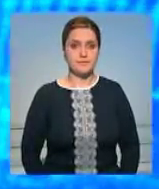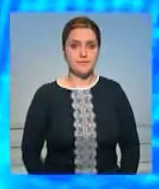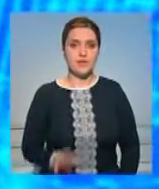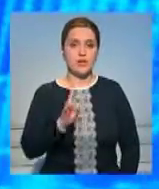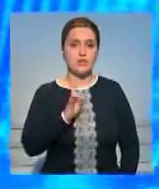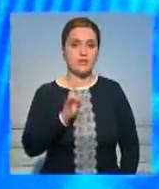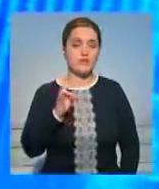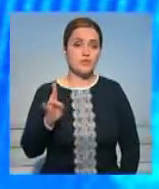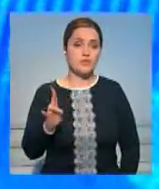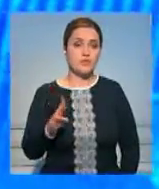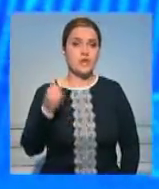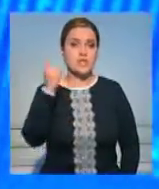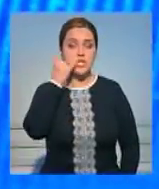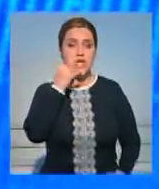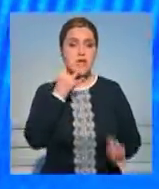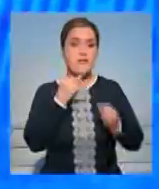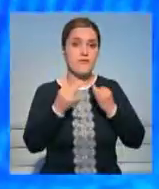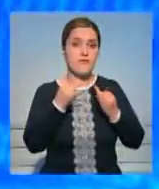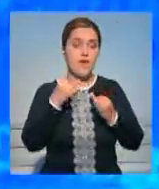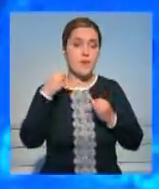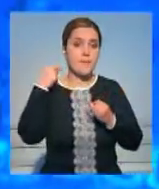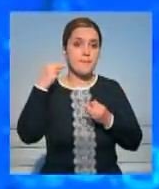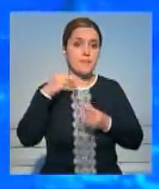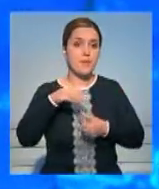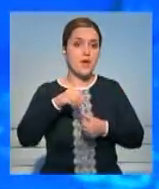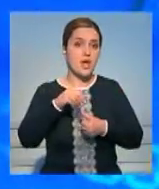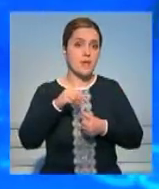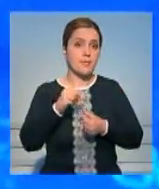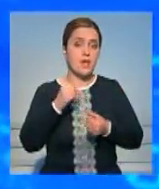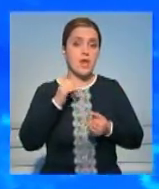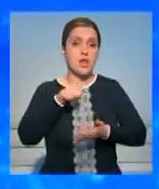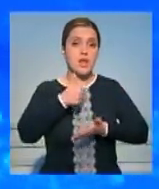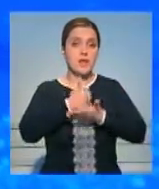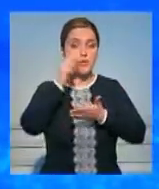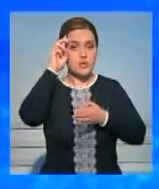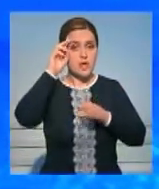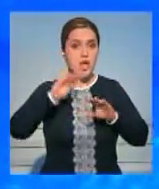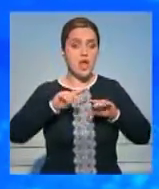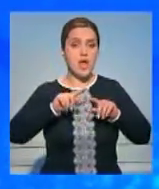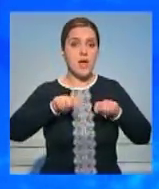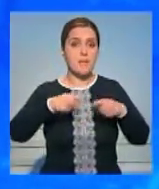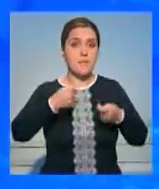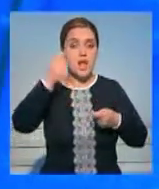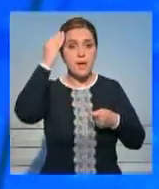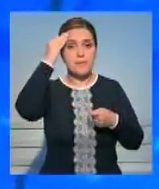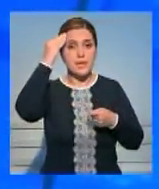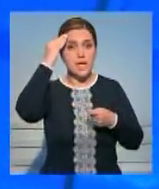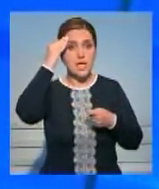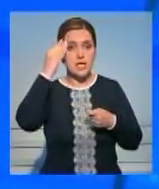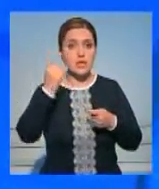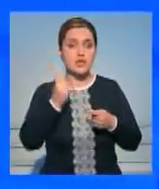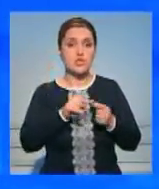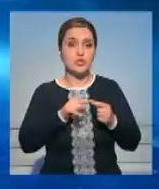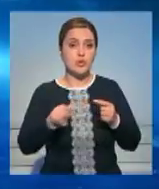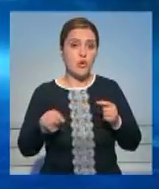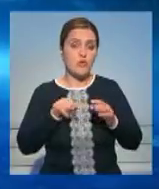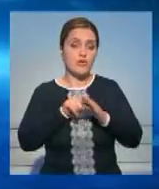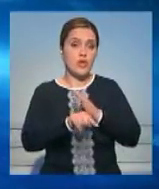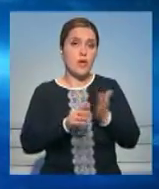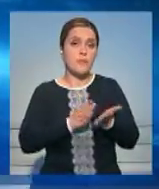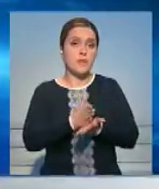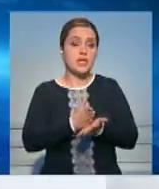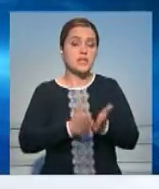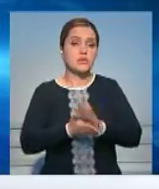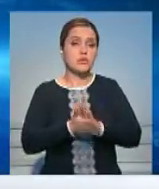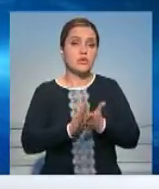Нурсултан Назарбаев провел телефонный разговор с Арменом Саркисяном. В ходе беседы главы государств обменялись мнением о текущей внутриполитической ситуации в